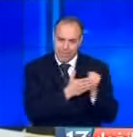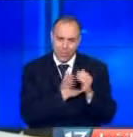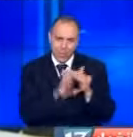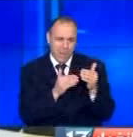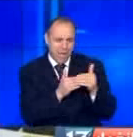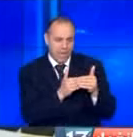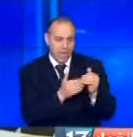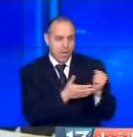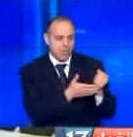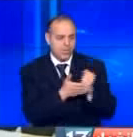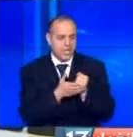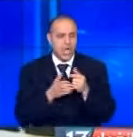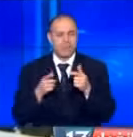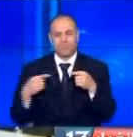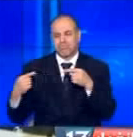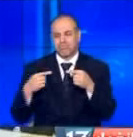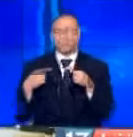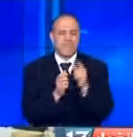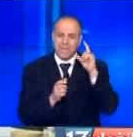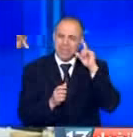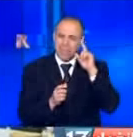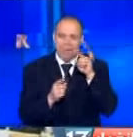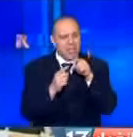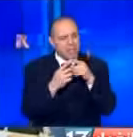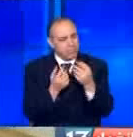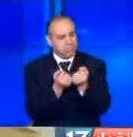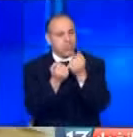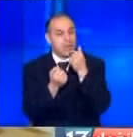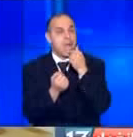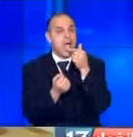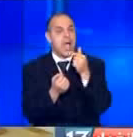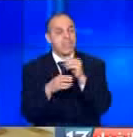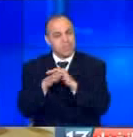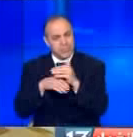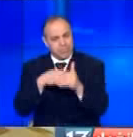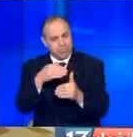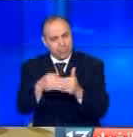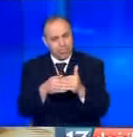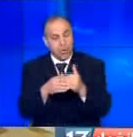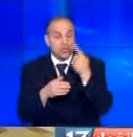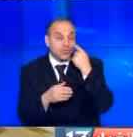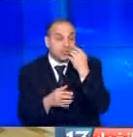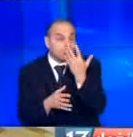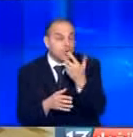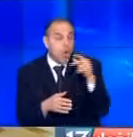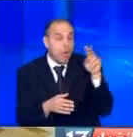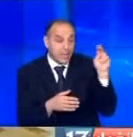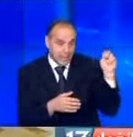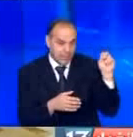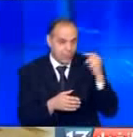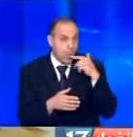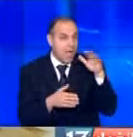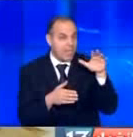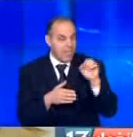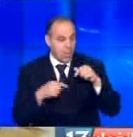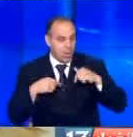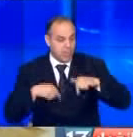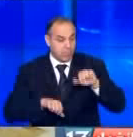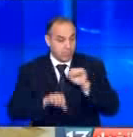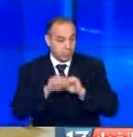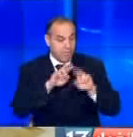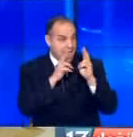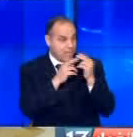لتحقيق هذا الهدف في إطار المسعى الذي تراه الأمم المتحدة. ودعا سلال هذه المنظمة الدولية إلى تحمل